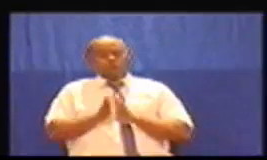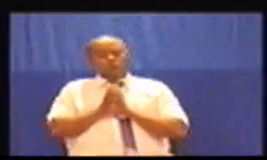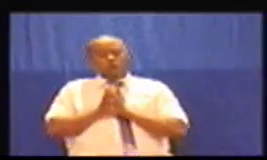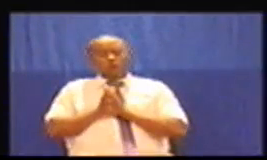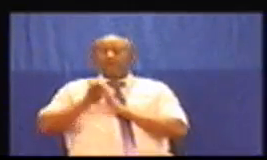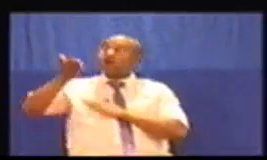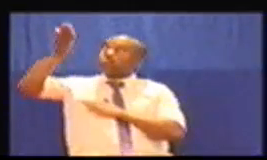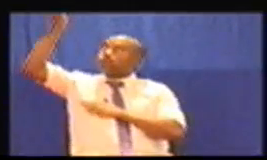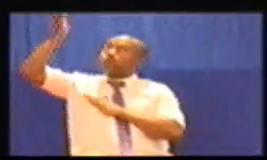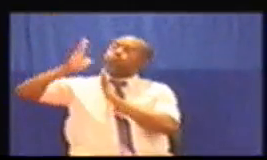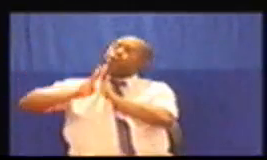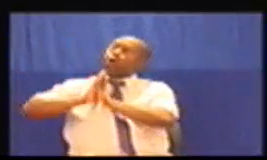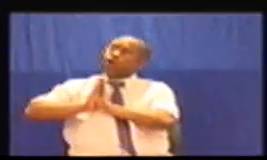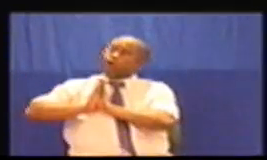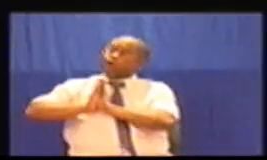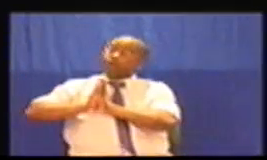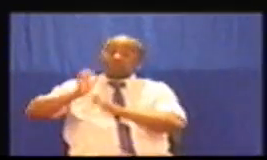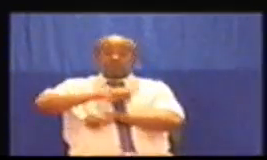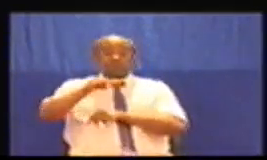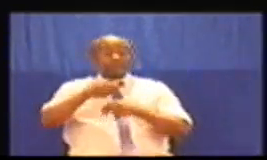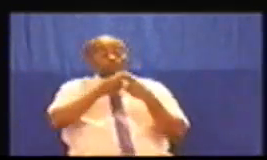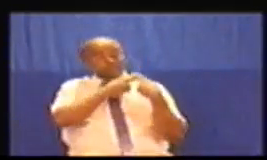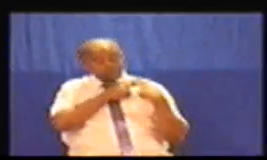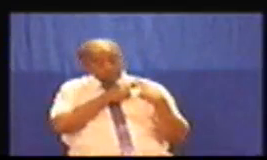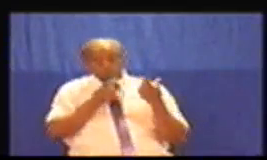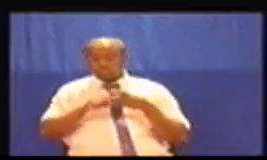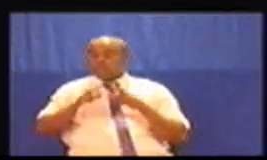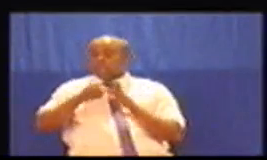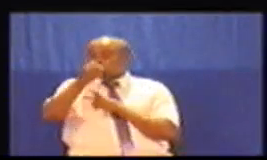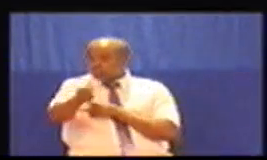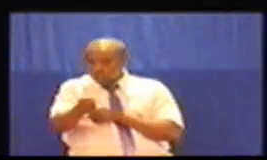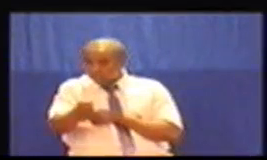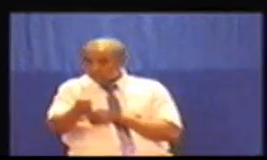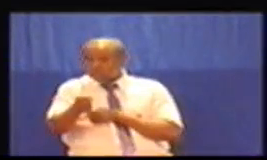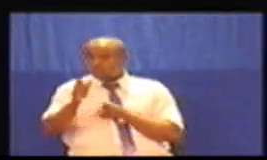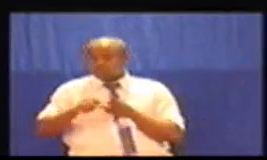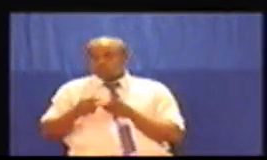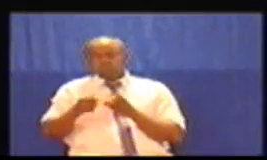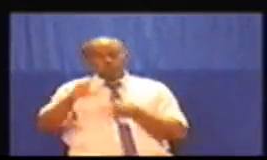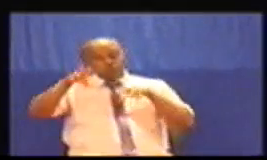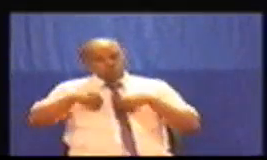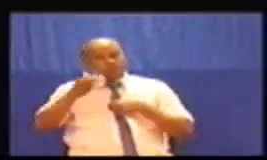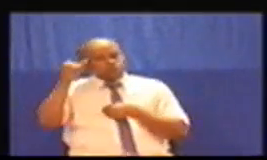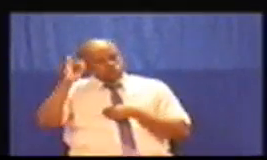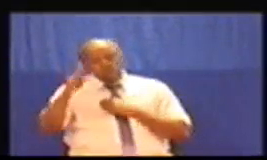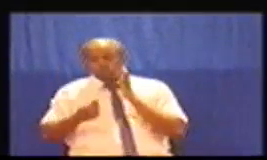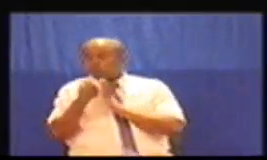Mungu, tuwajibike, tuchukue hatua, tuzingatie ushauri ambao tunaupata,